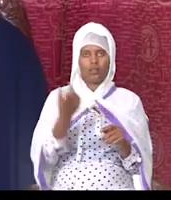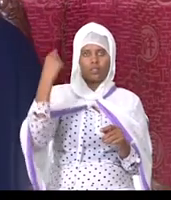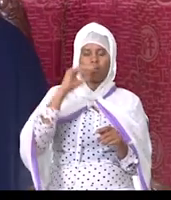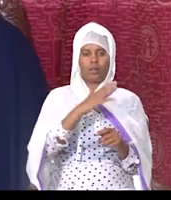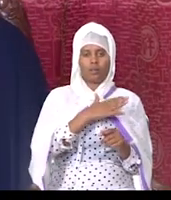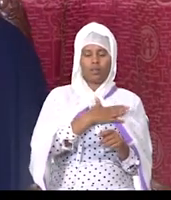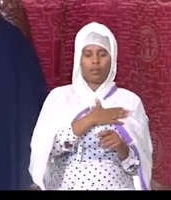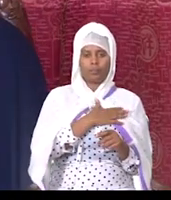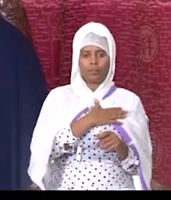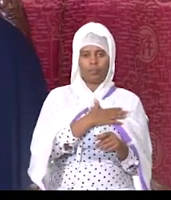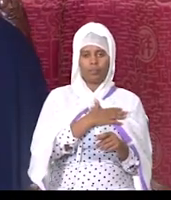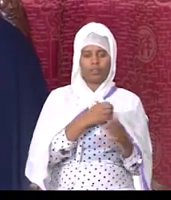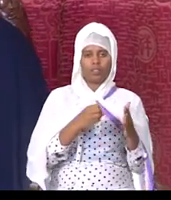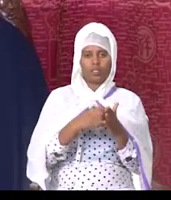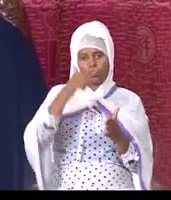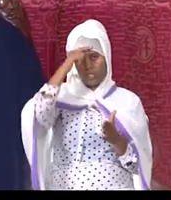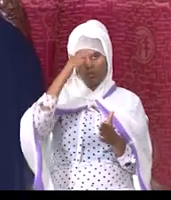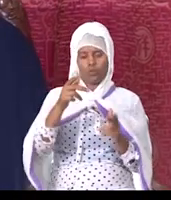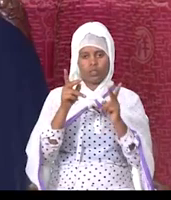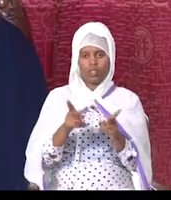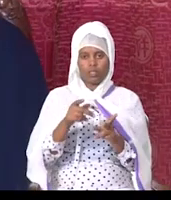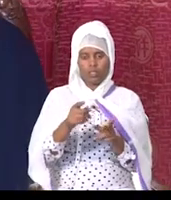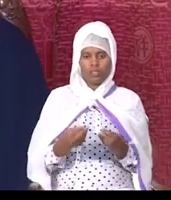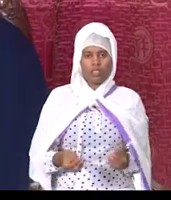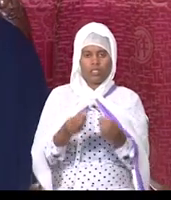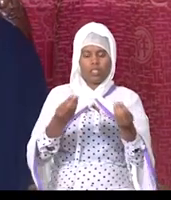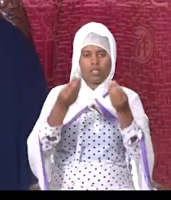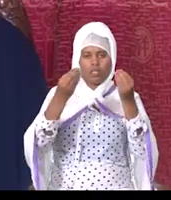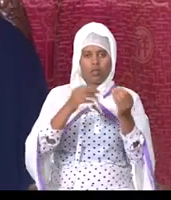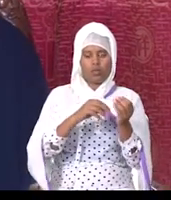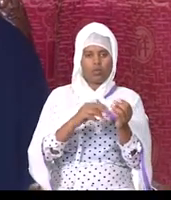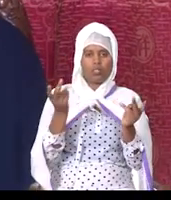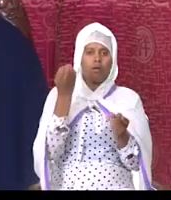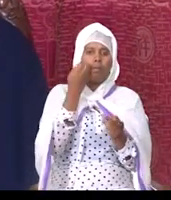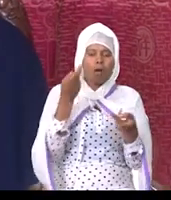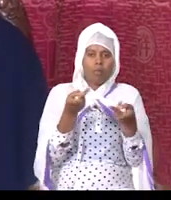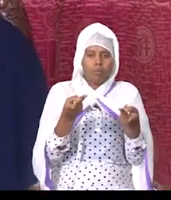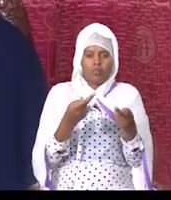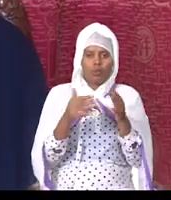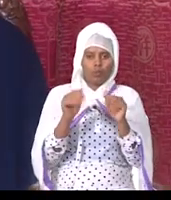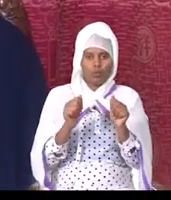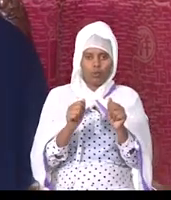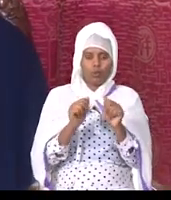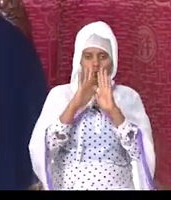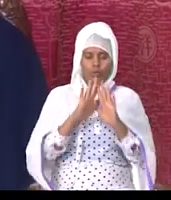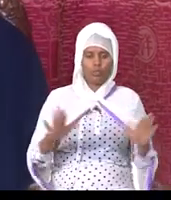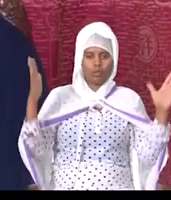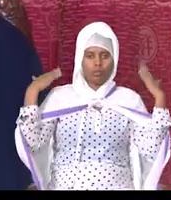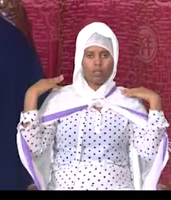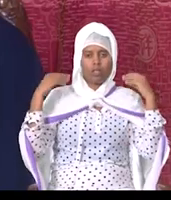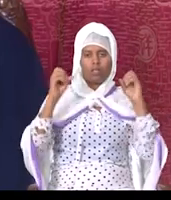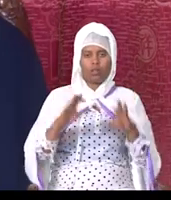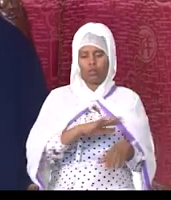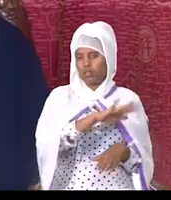ስለ ዝሆነ ንእግዚአብሔር አምላክ ስለ ዘምለኹ ግና እቲ እሳት እቲ ፈተነ ከማይቆርይሩሎም እግዚአብሔር አምላክ ካ ቅዱስ መልአኹ